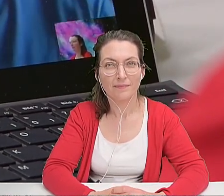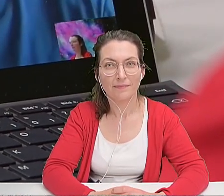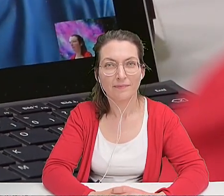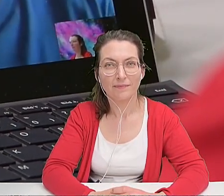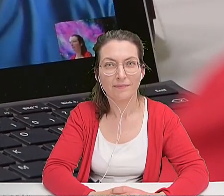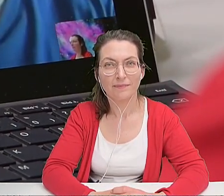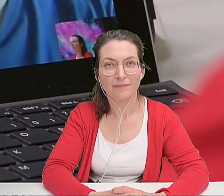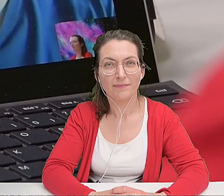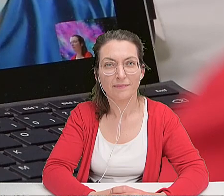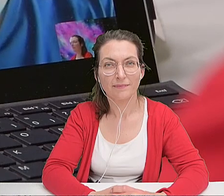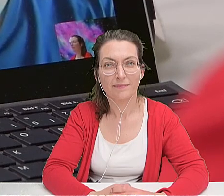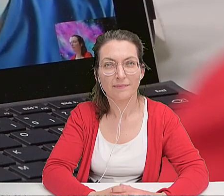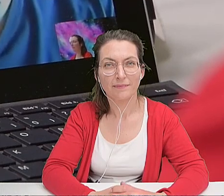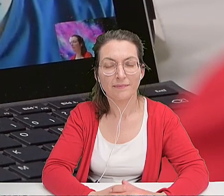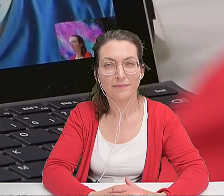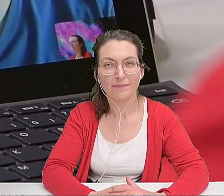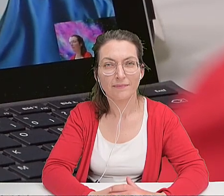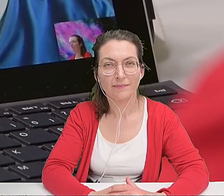und erleben müssen.